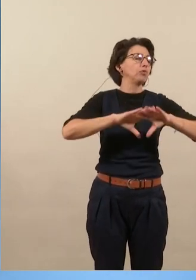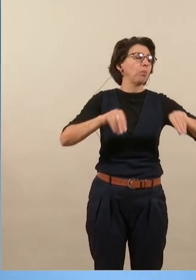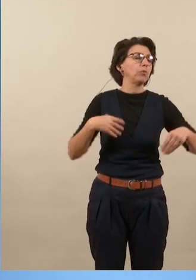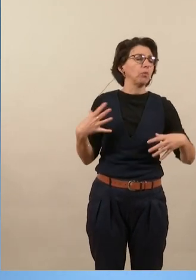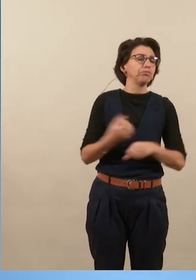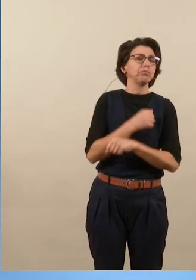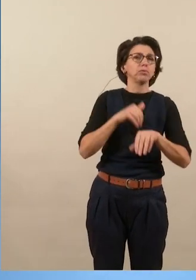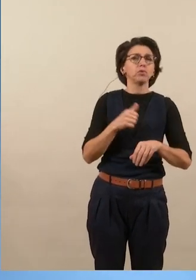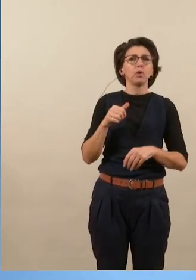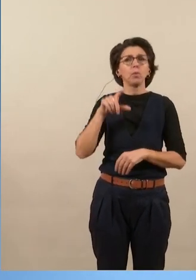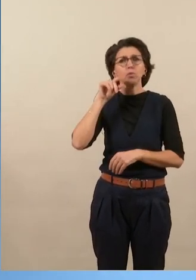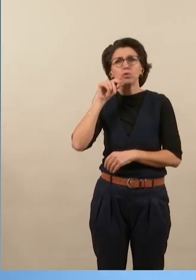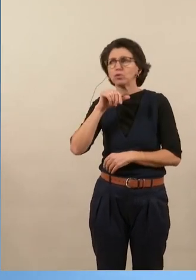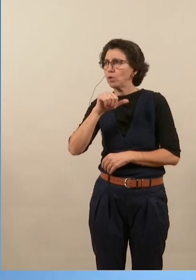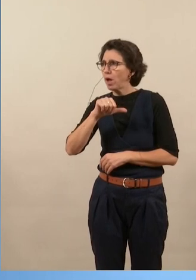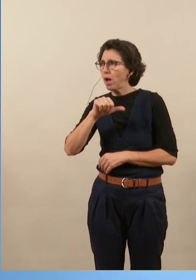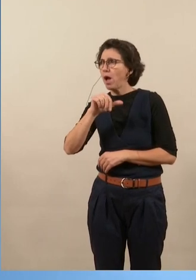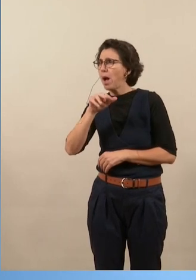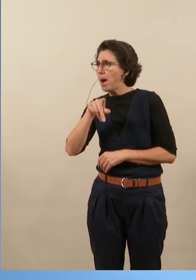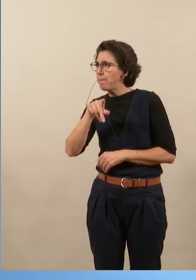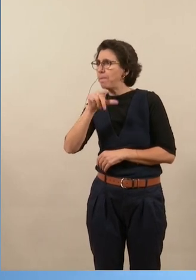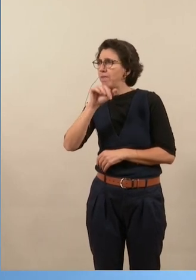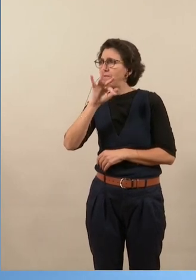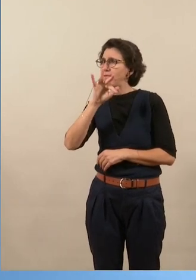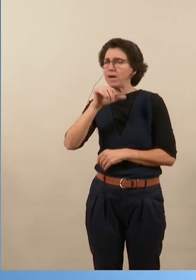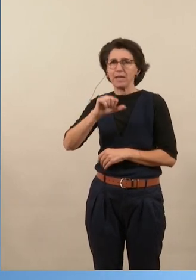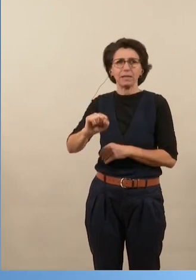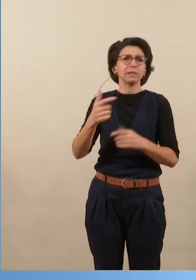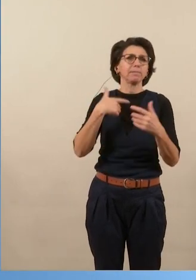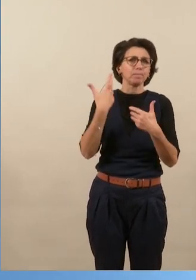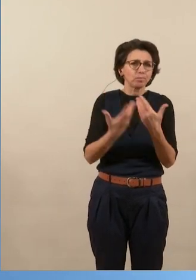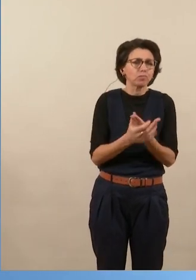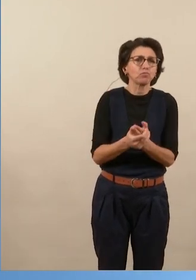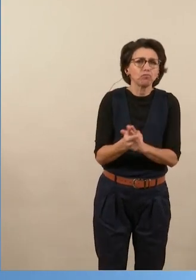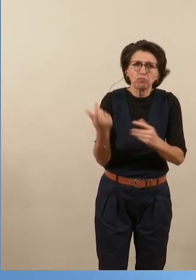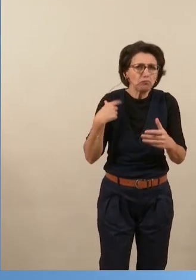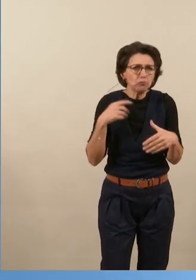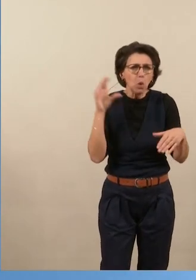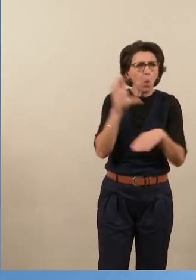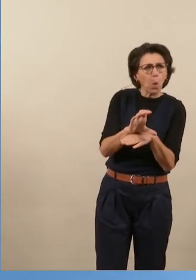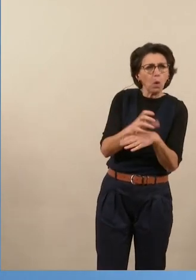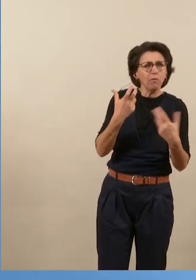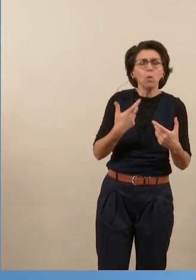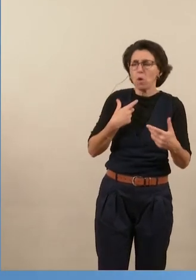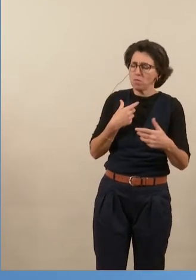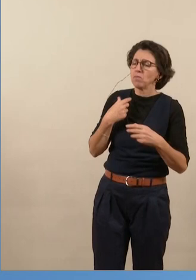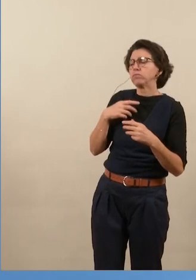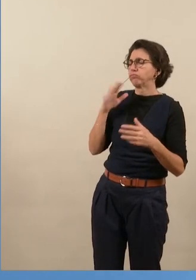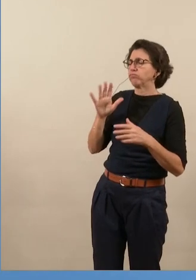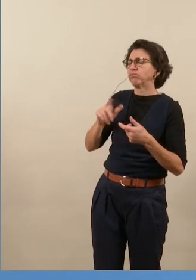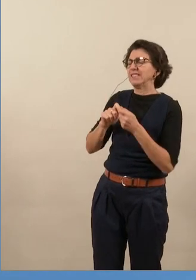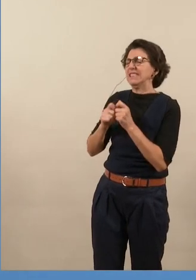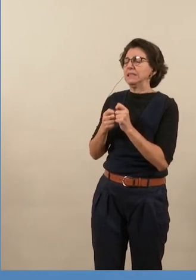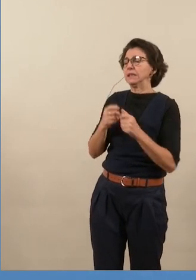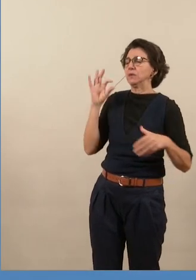c'est Monsieur ABFA si je me souviens bien une autre qui a voulu qui voulait voter contre mais on lui a dit de voter pour et moi pour un ce vote là